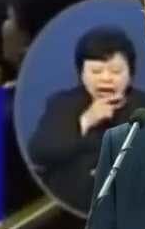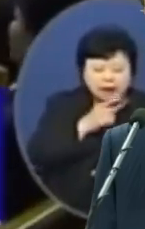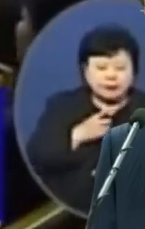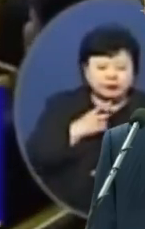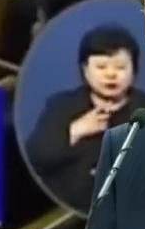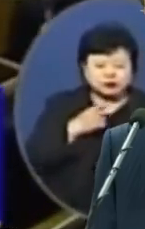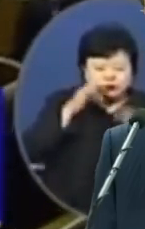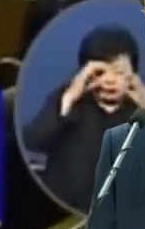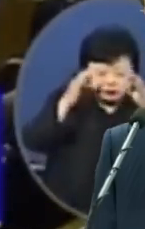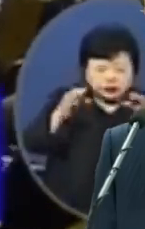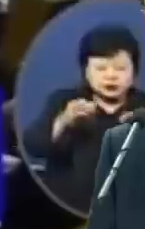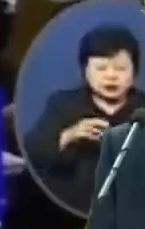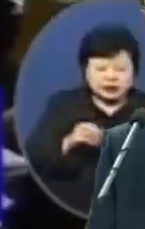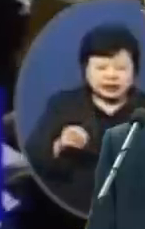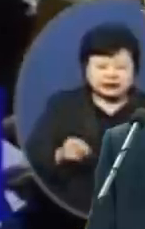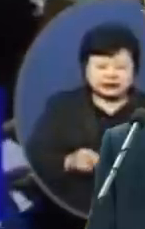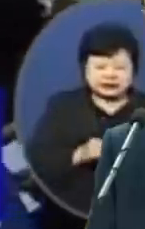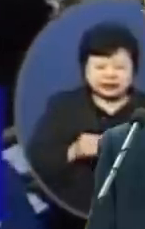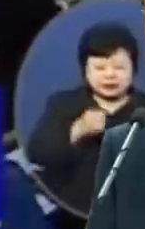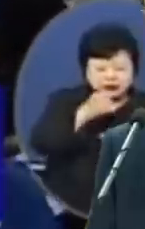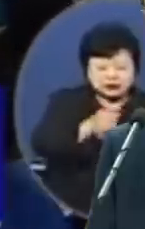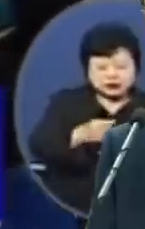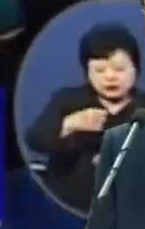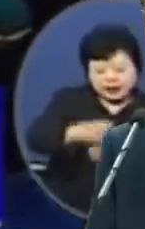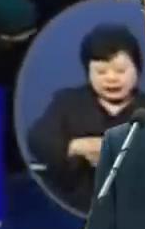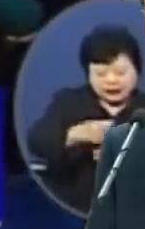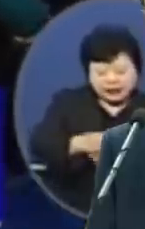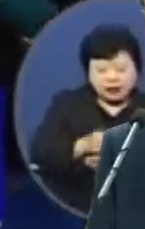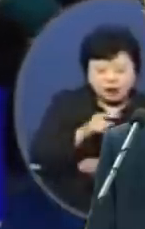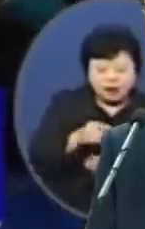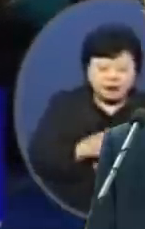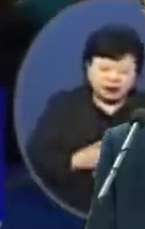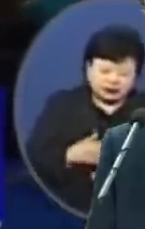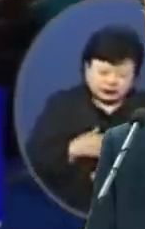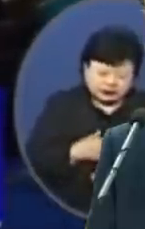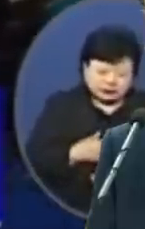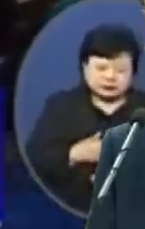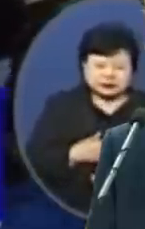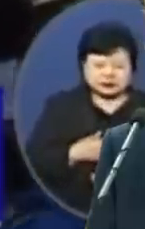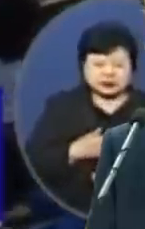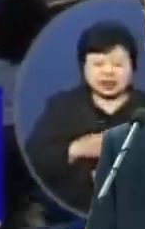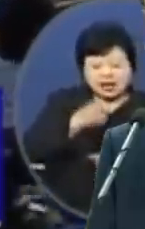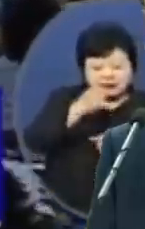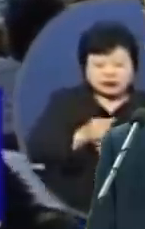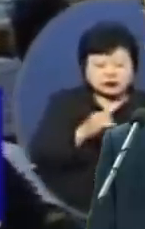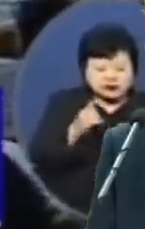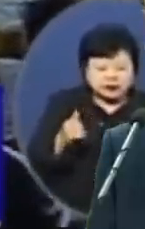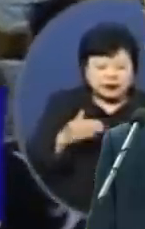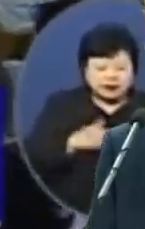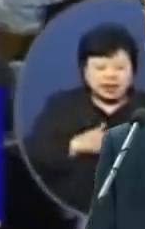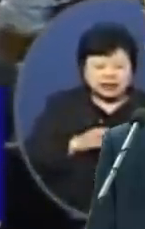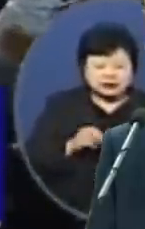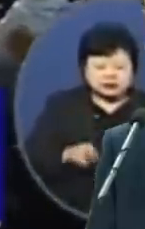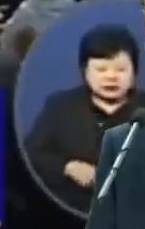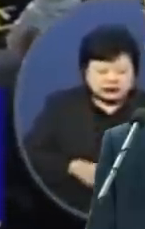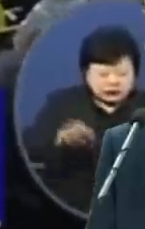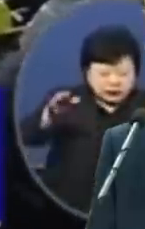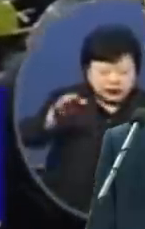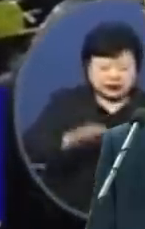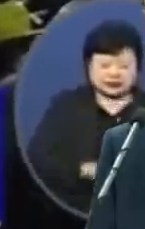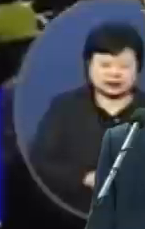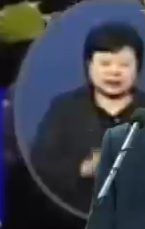악함을 보시고 땅 위에 사람 지으셨음을 한탄하사 마음에 근심하시고 이르시되 내가 창조한 사람을 내가 지면에서